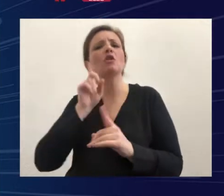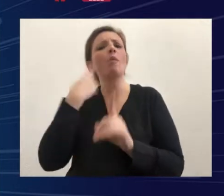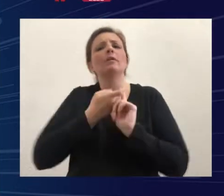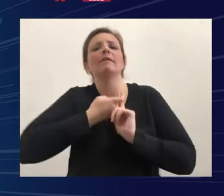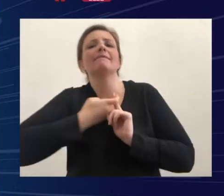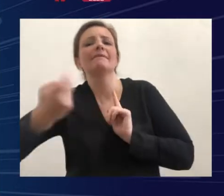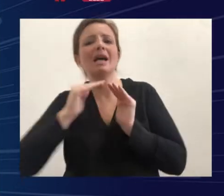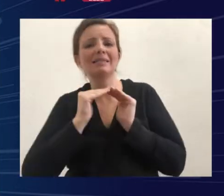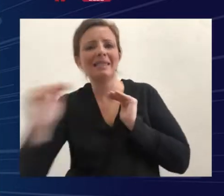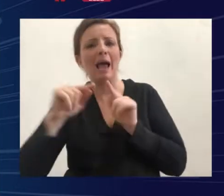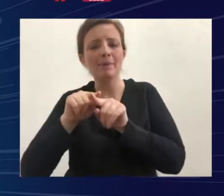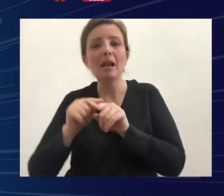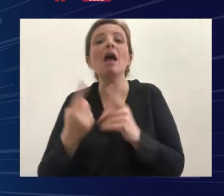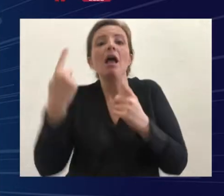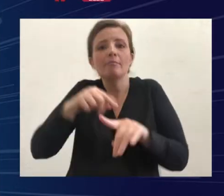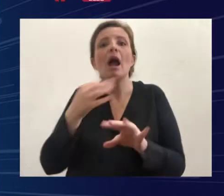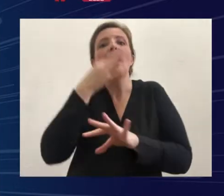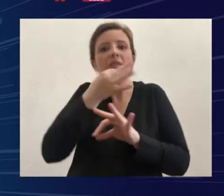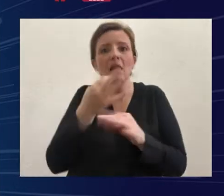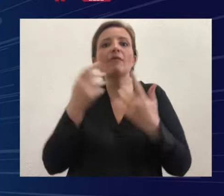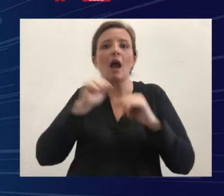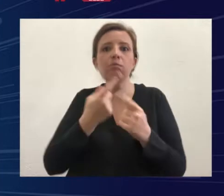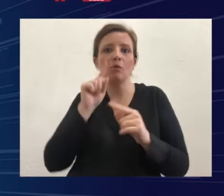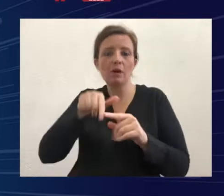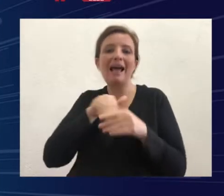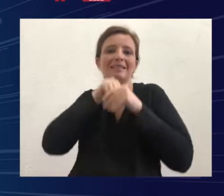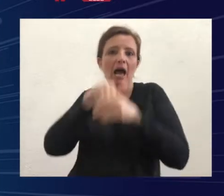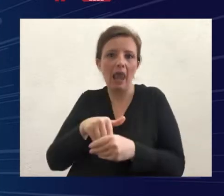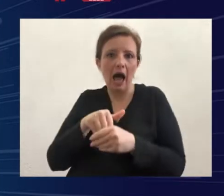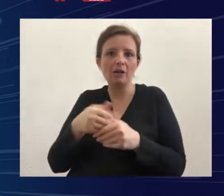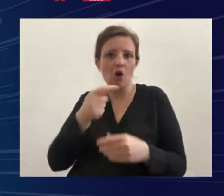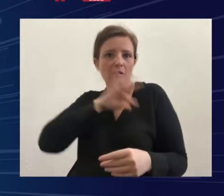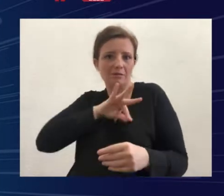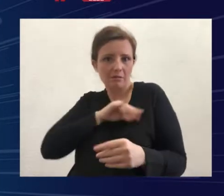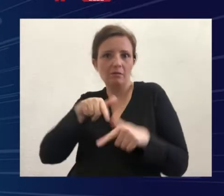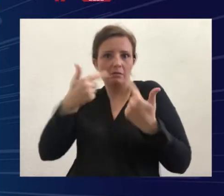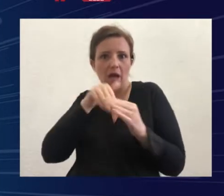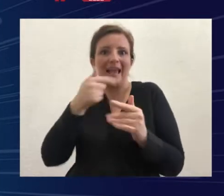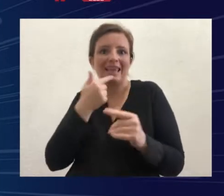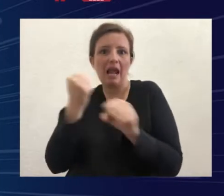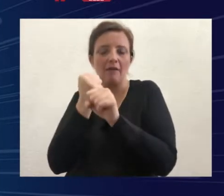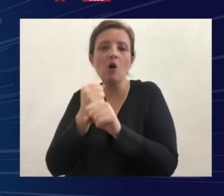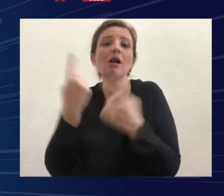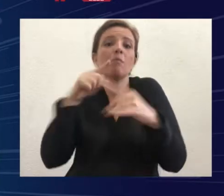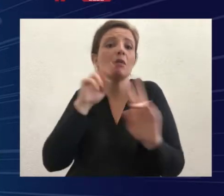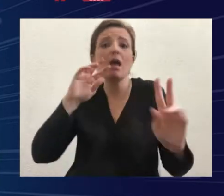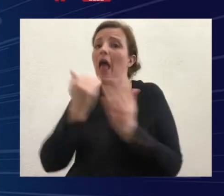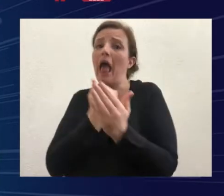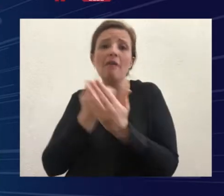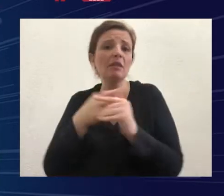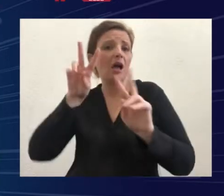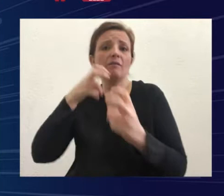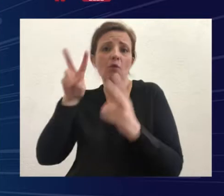guadagno stabile in modo da assicurare a sua volta un salario adeguato ai lavoratori. Evitiamo in questo modo